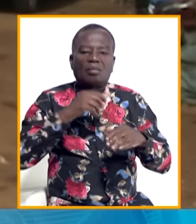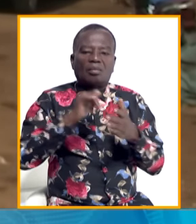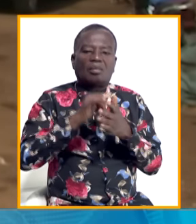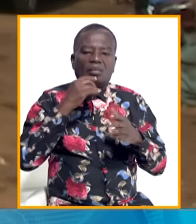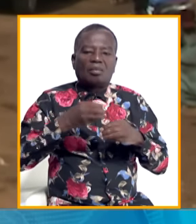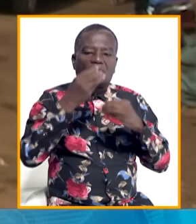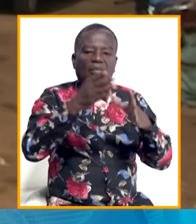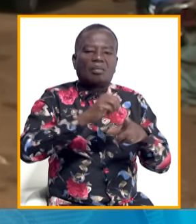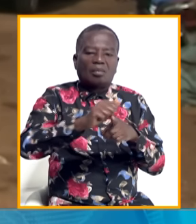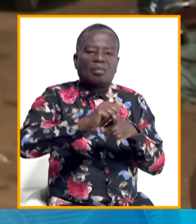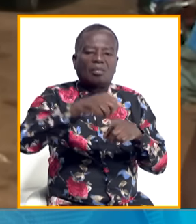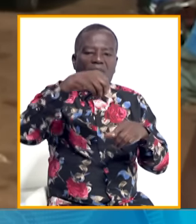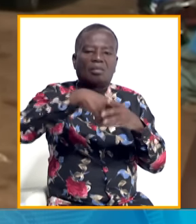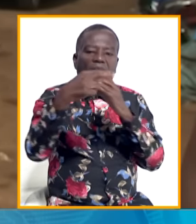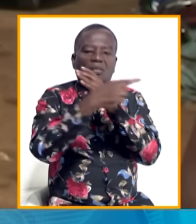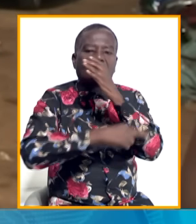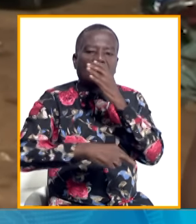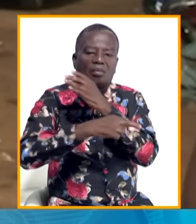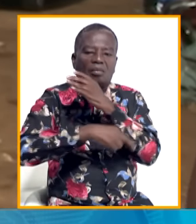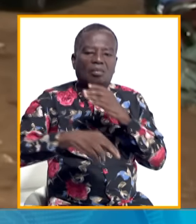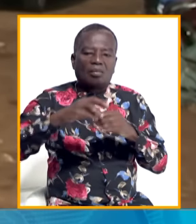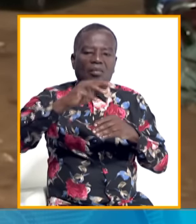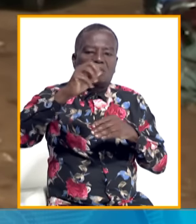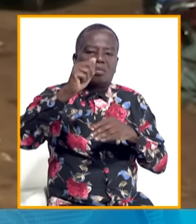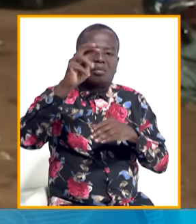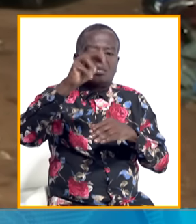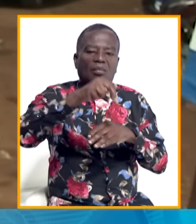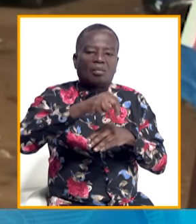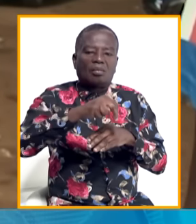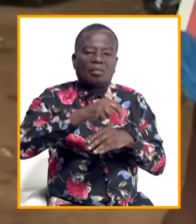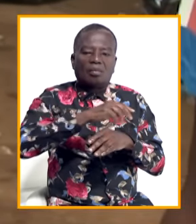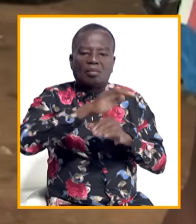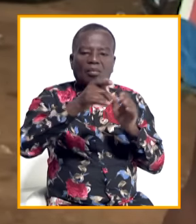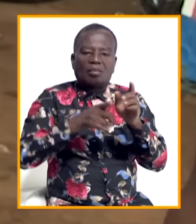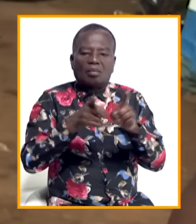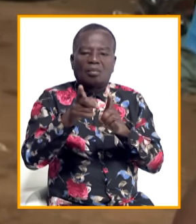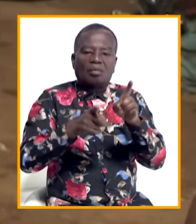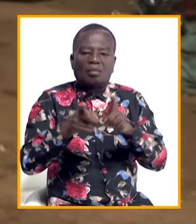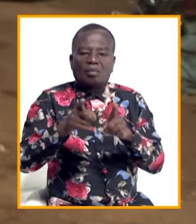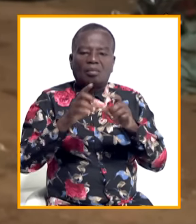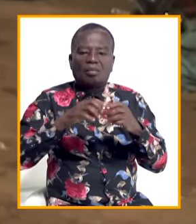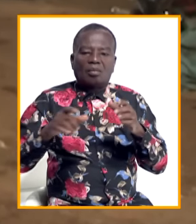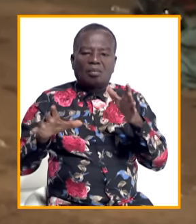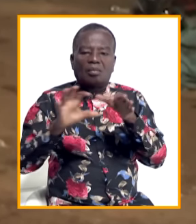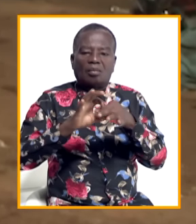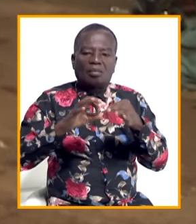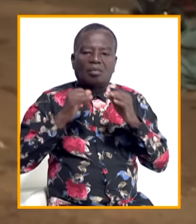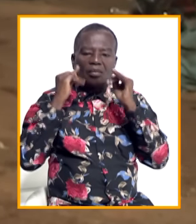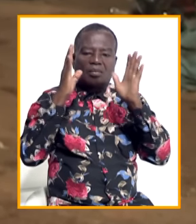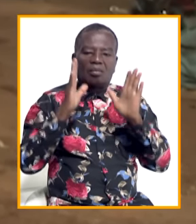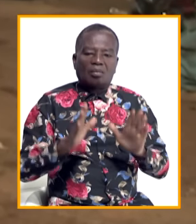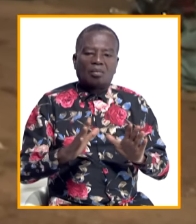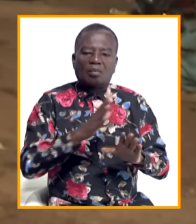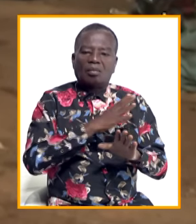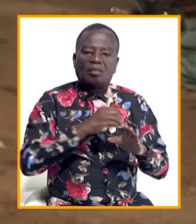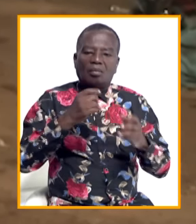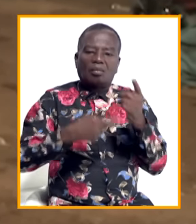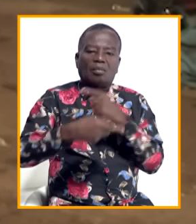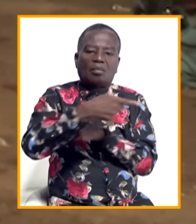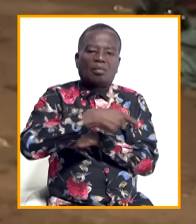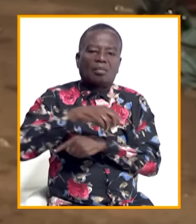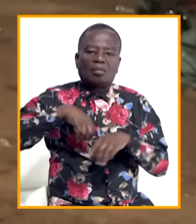mettre en pratique dans la région du Tonkwi, les directives de la Fédération ivoirienne de randonnée pédestre. Et